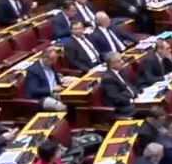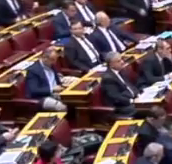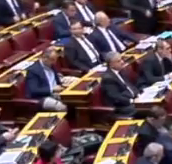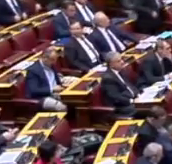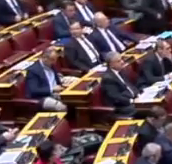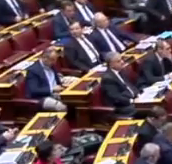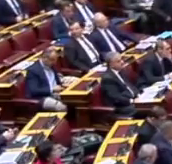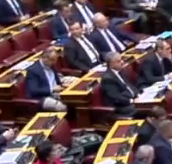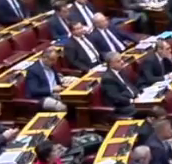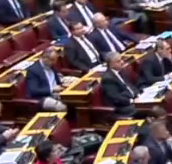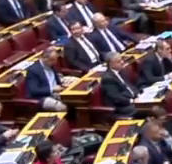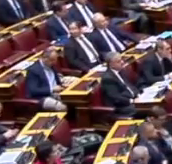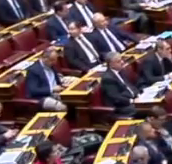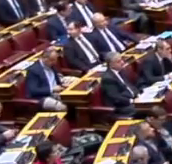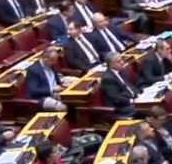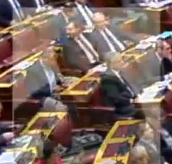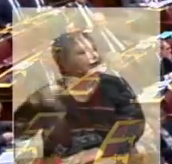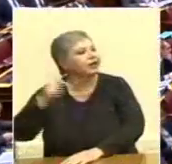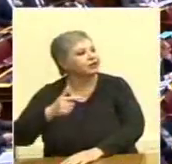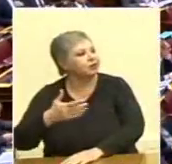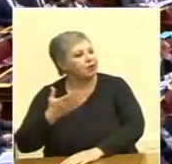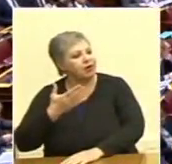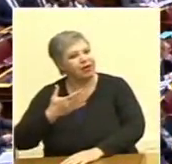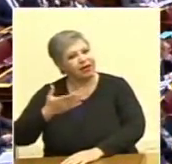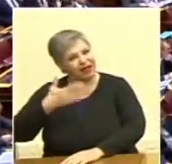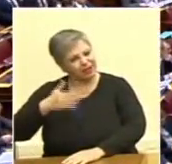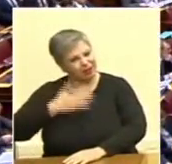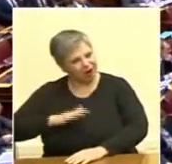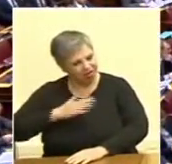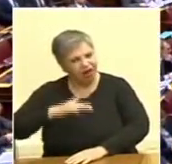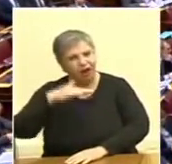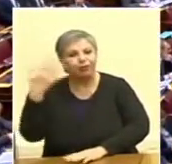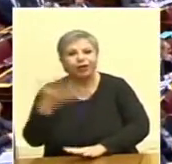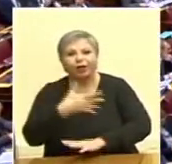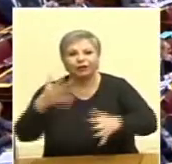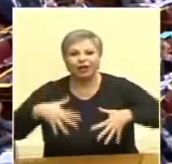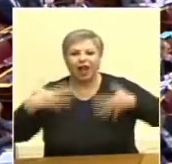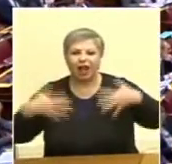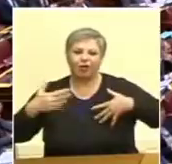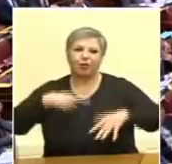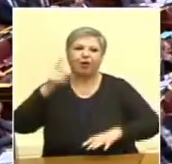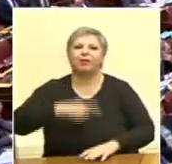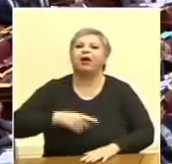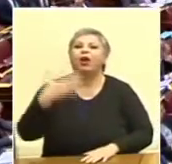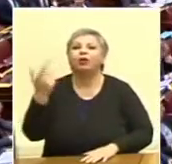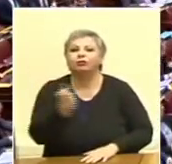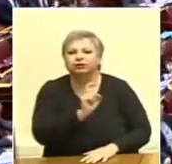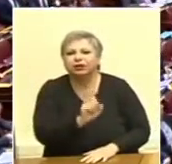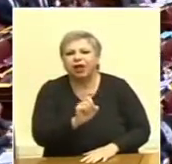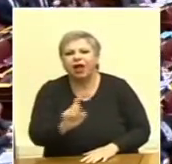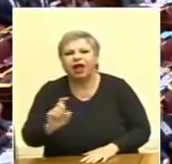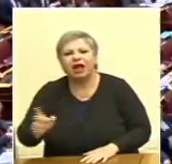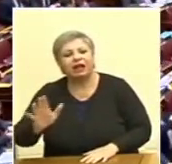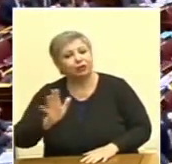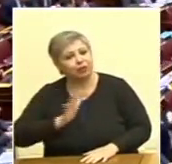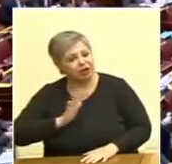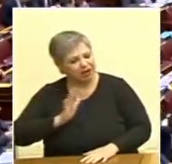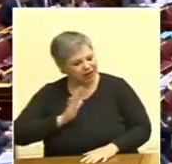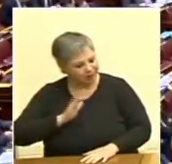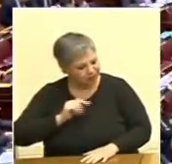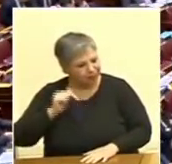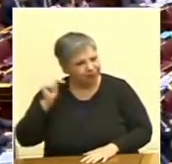χαρμόσυνη, θα έλεγα, μέρα για εκατομμύρια συμπολίτες μας. Και χαίρομαι γιατί έμαθα ότι θα είναι αυτή